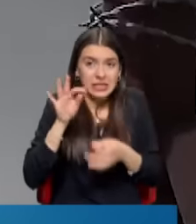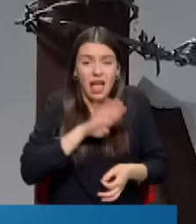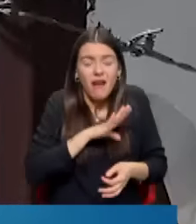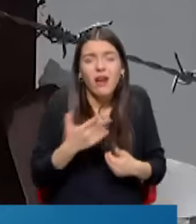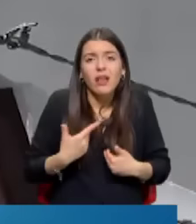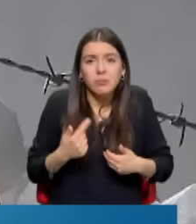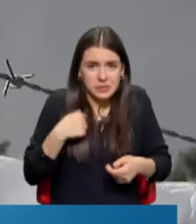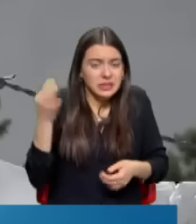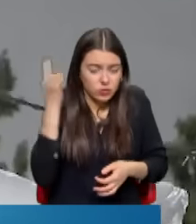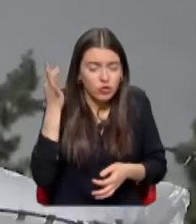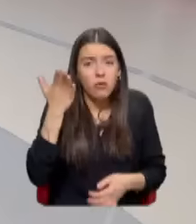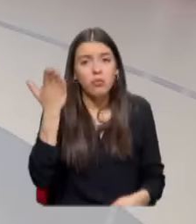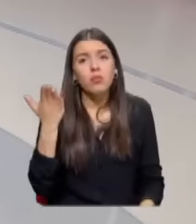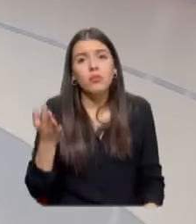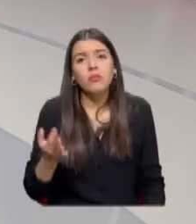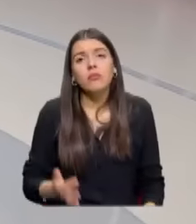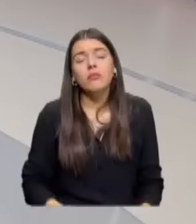duyun sesimizi artık ya.